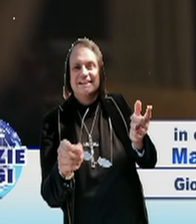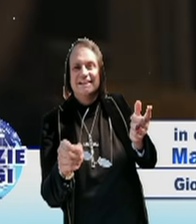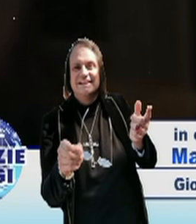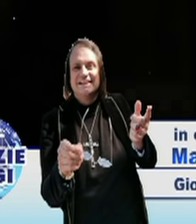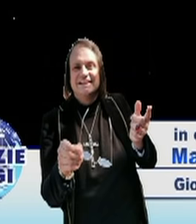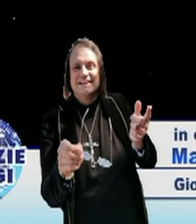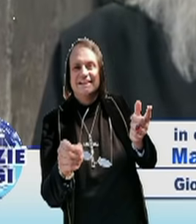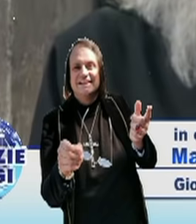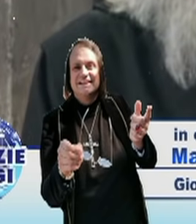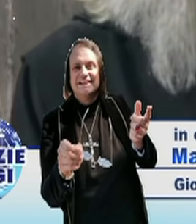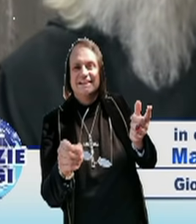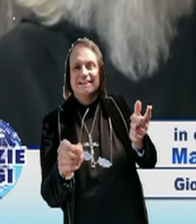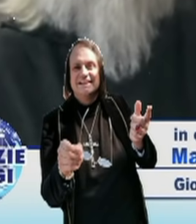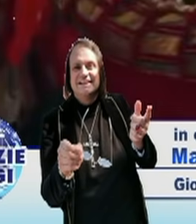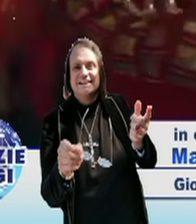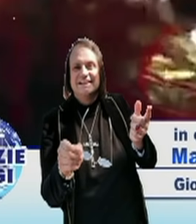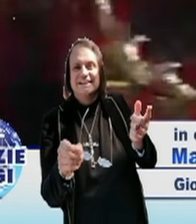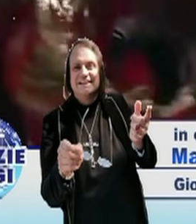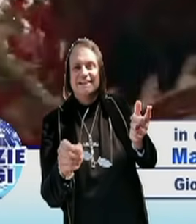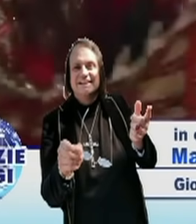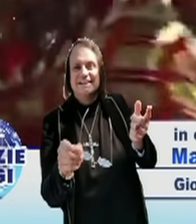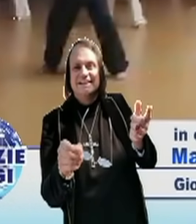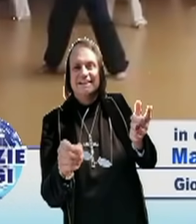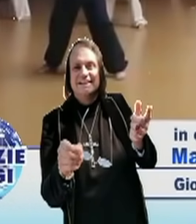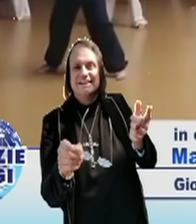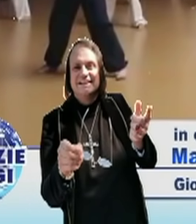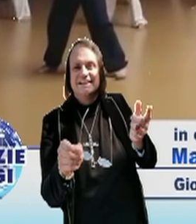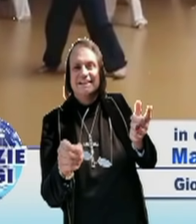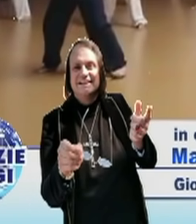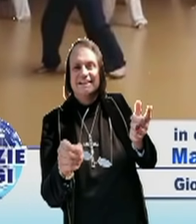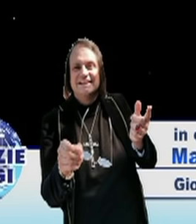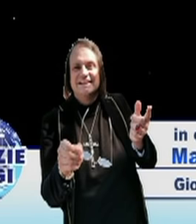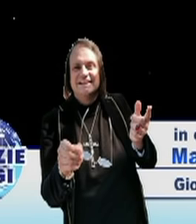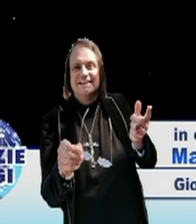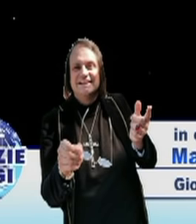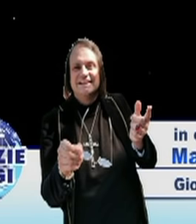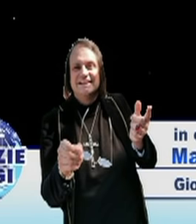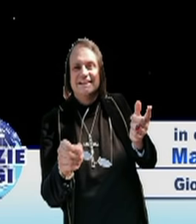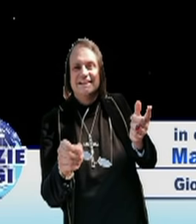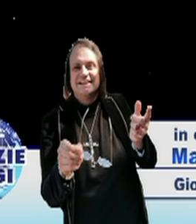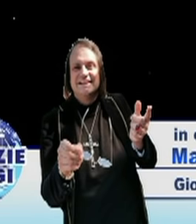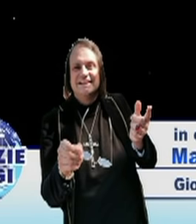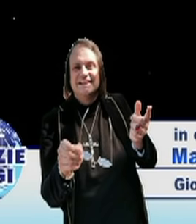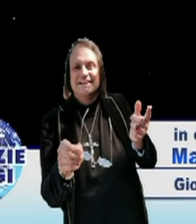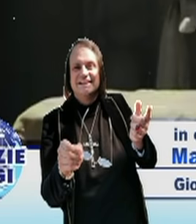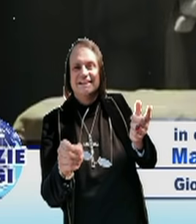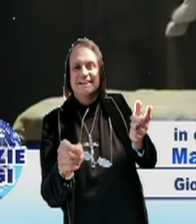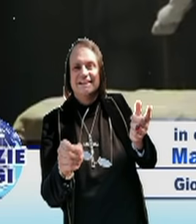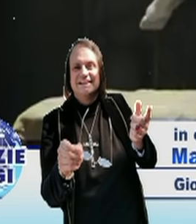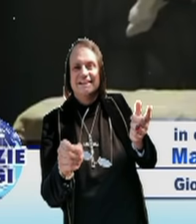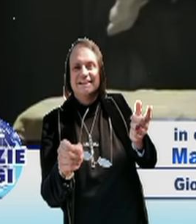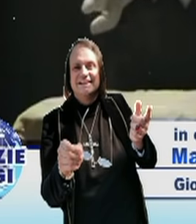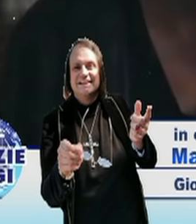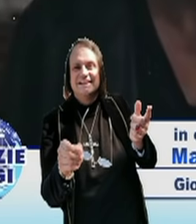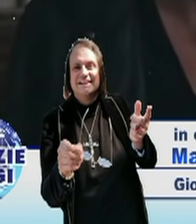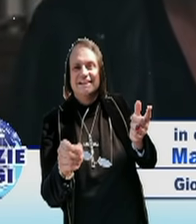Giammusso, che tutti avrete visto sicuramente interpretare la parte della vecchina nella pubblicità della Belpè, che è impazzato anche sulle reti